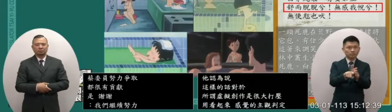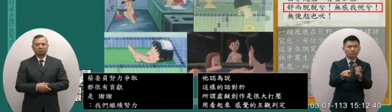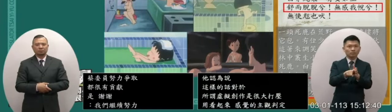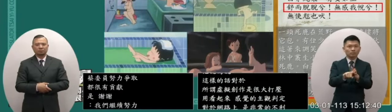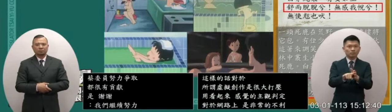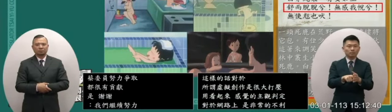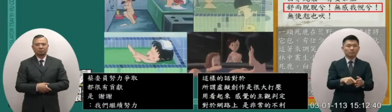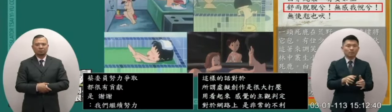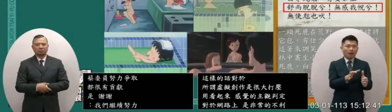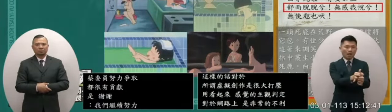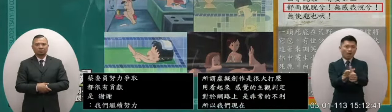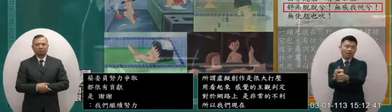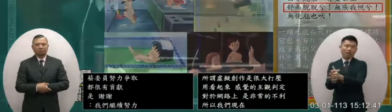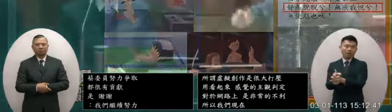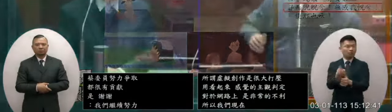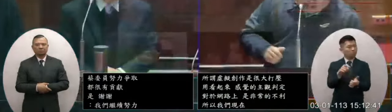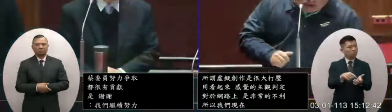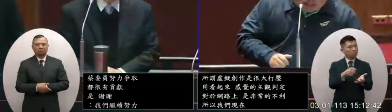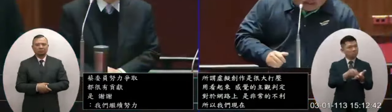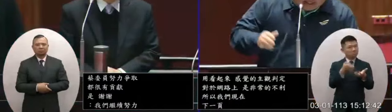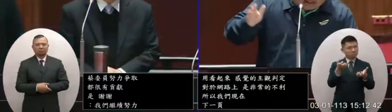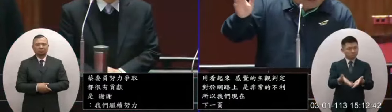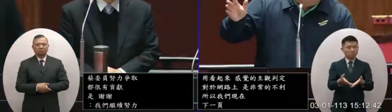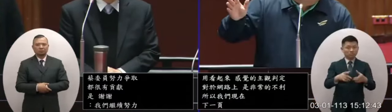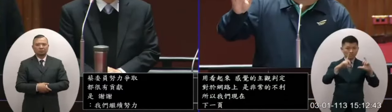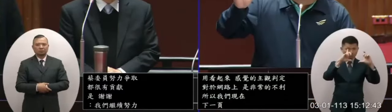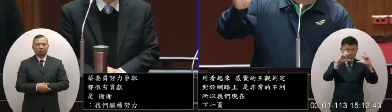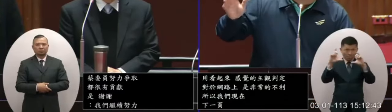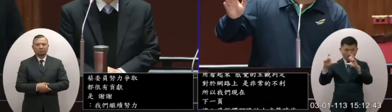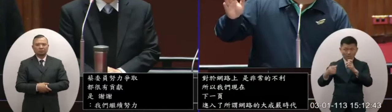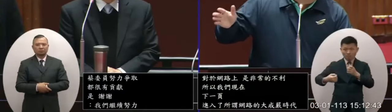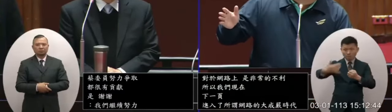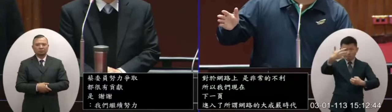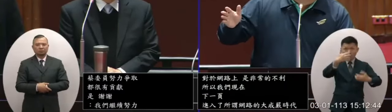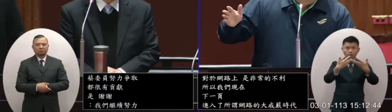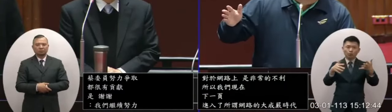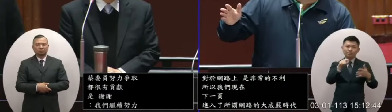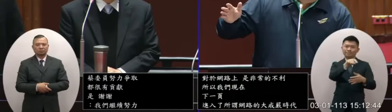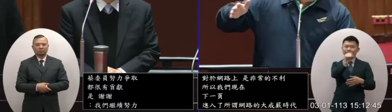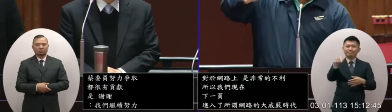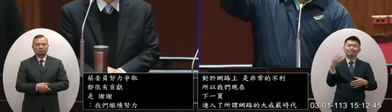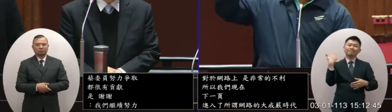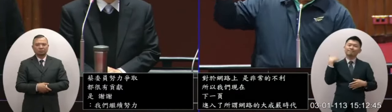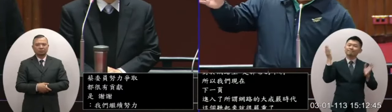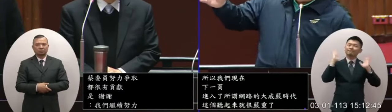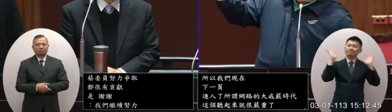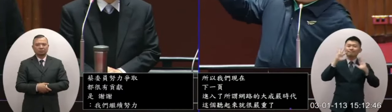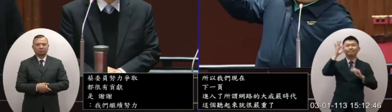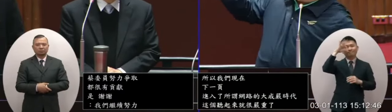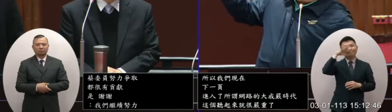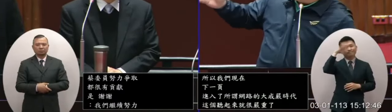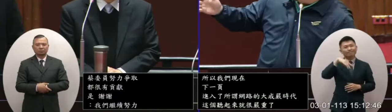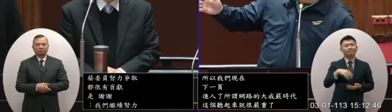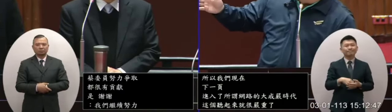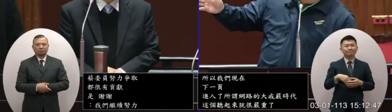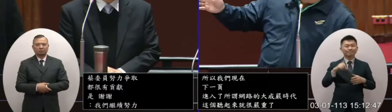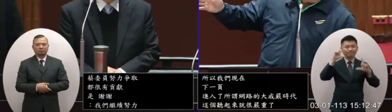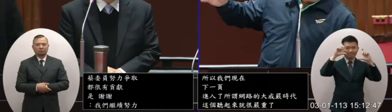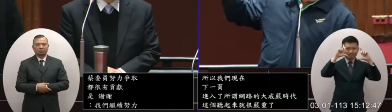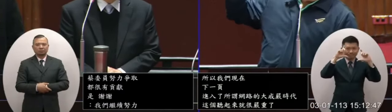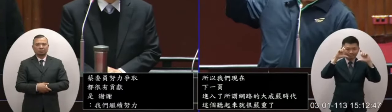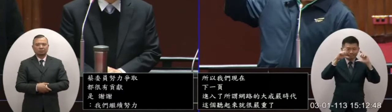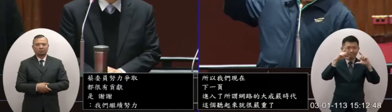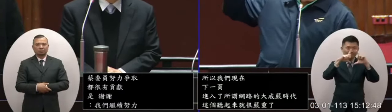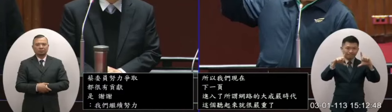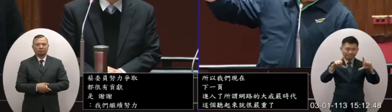了所以我们也可以取得很多的一个照片，这个照片都是我们童年的回忆事实上这些照片的影像呢，